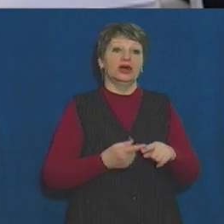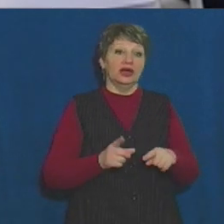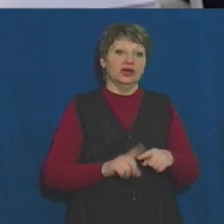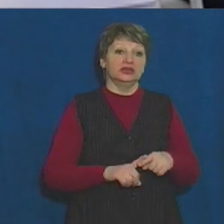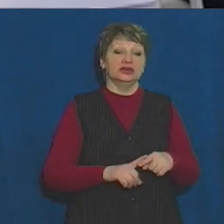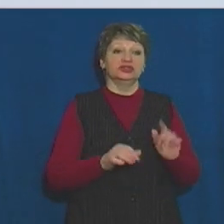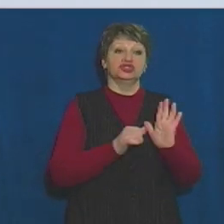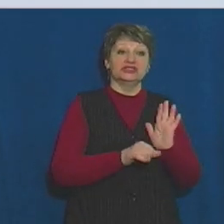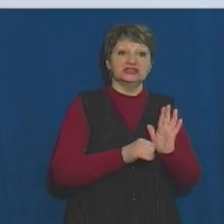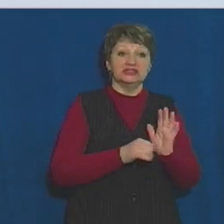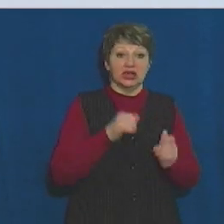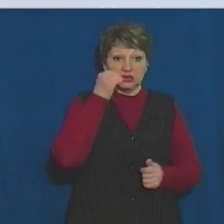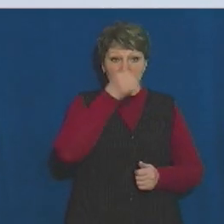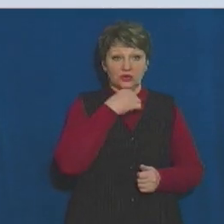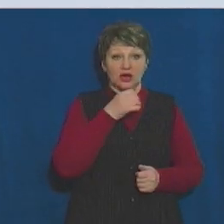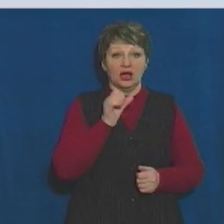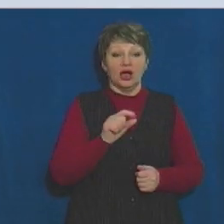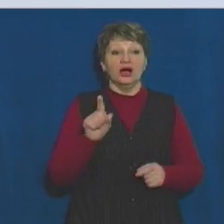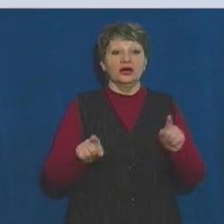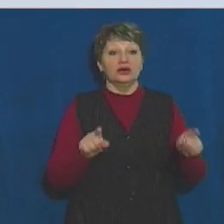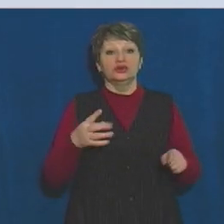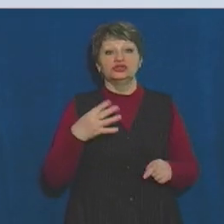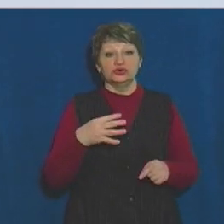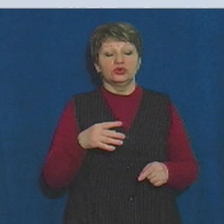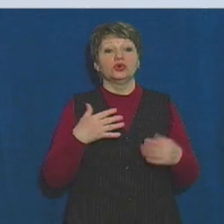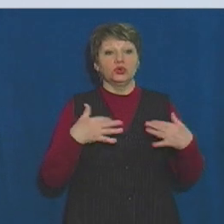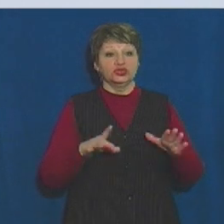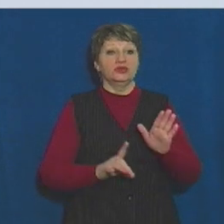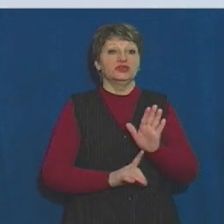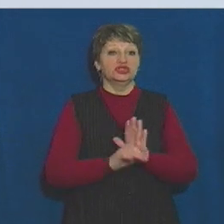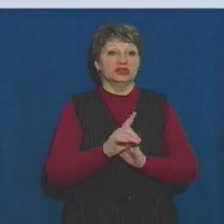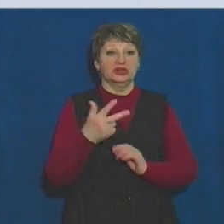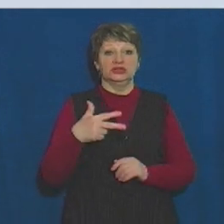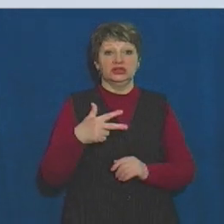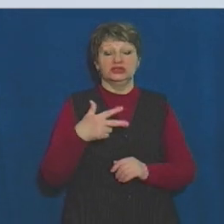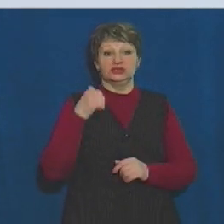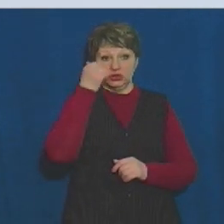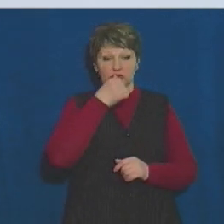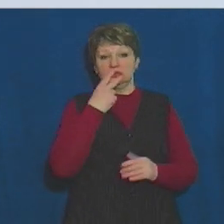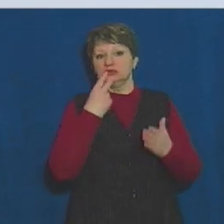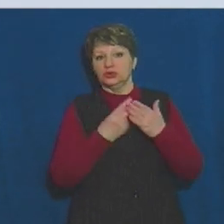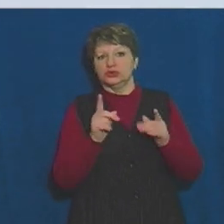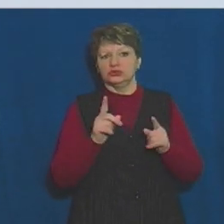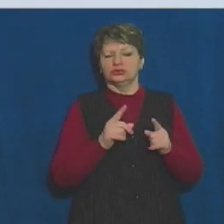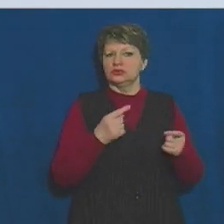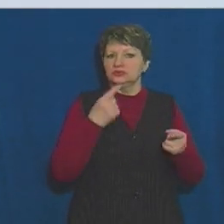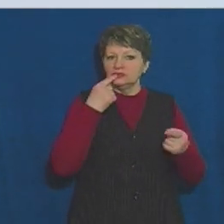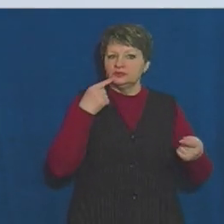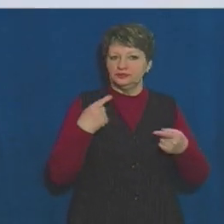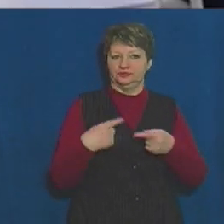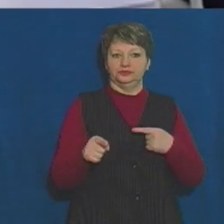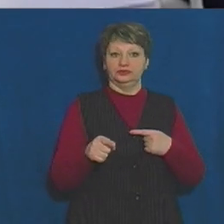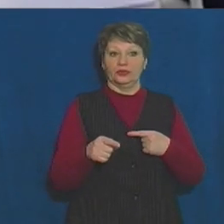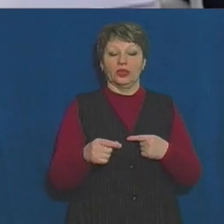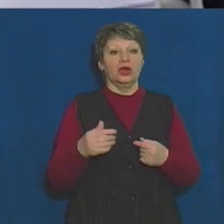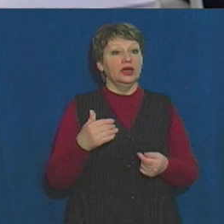60 років, а місцями в 40 і навіть менше. Навіть вже буває і 30 років, ми дивимося, що щось не те із рослинами. Ну, я маю